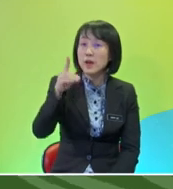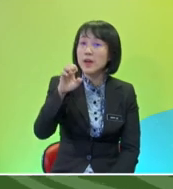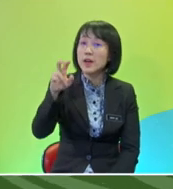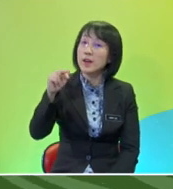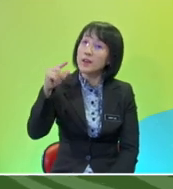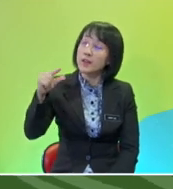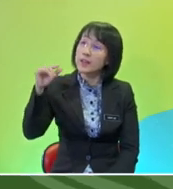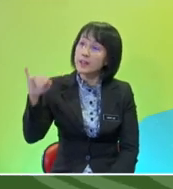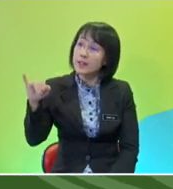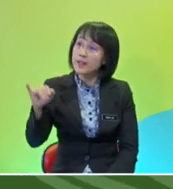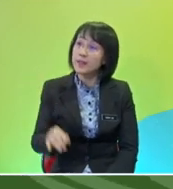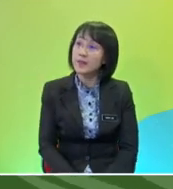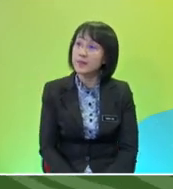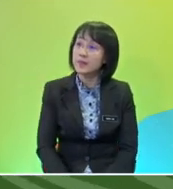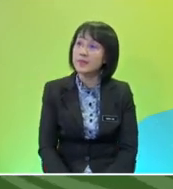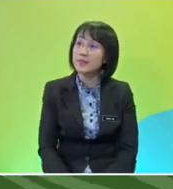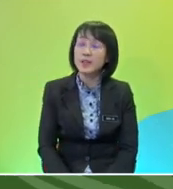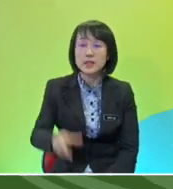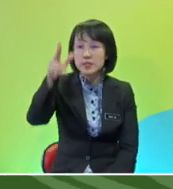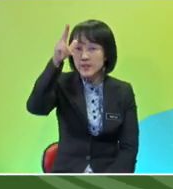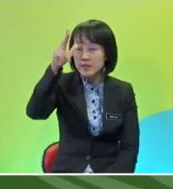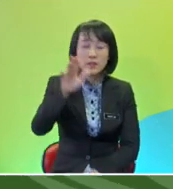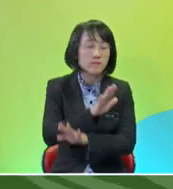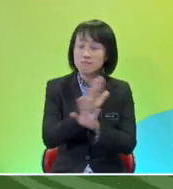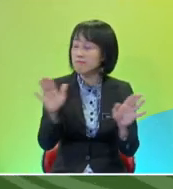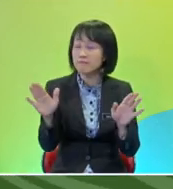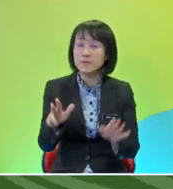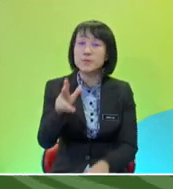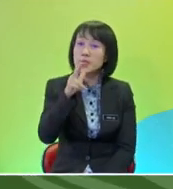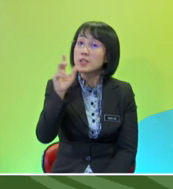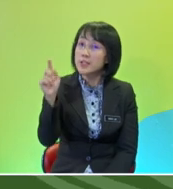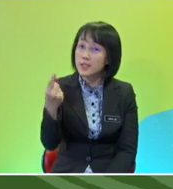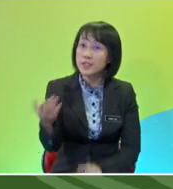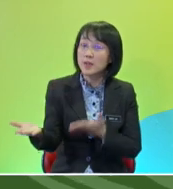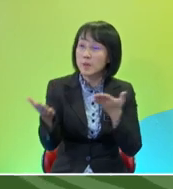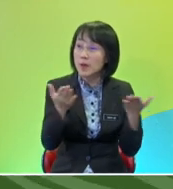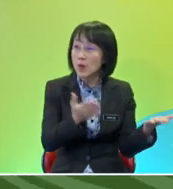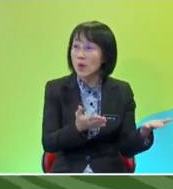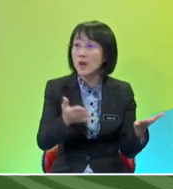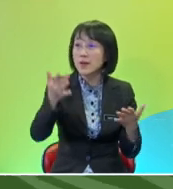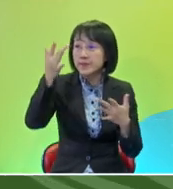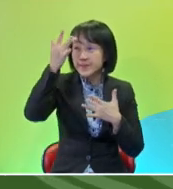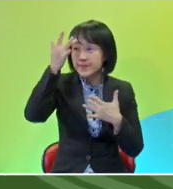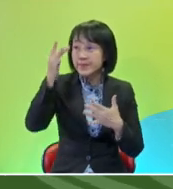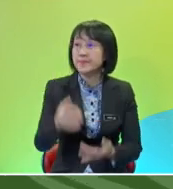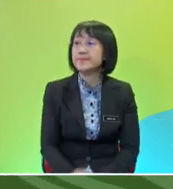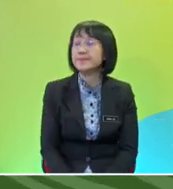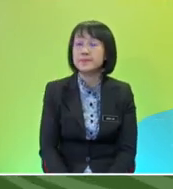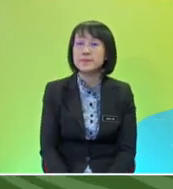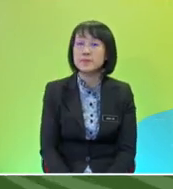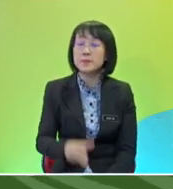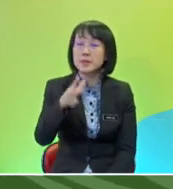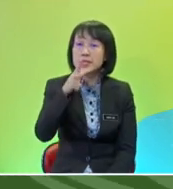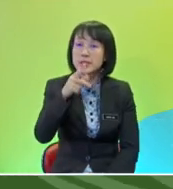Nyamuk Aedes yang jantan tidak. Oh ya ke cikgu? Yeah, yang sebab, betina sahaja. Ya, yeah, sebab nyamuk Aedes betina yang menghisap darah.